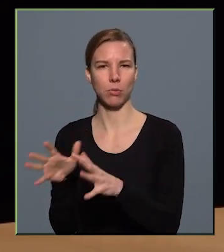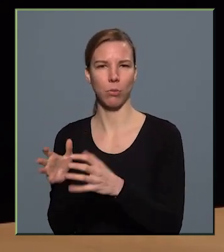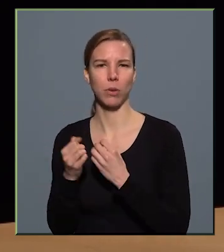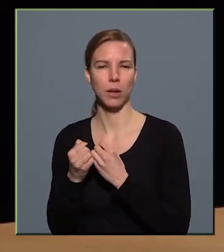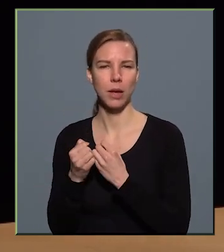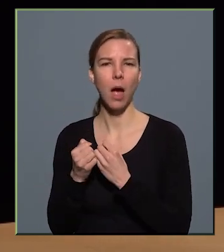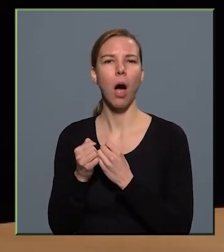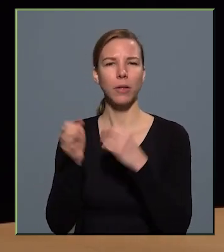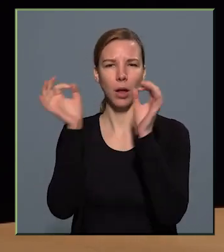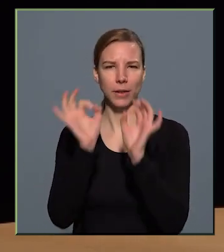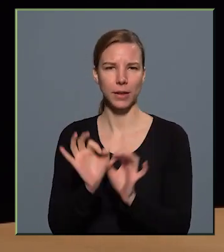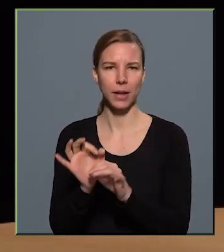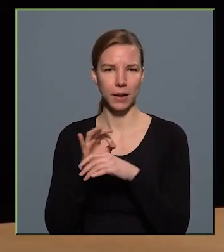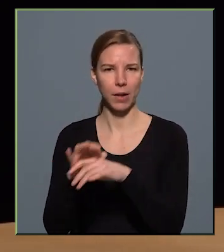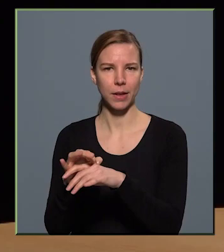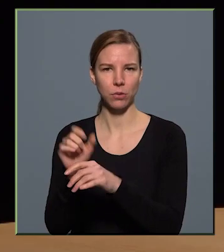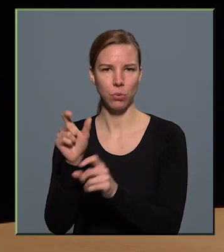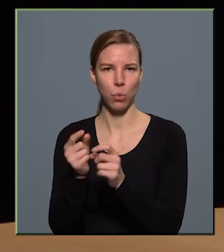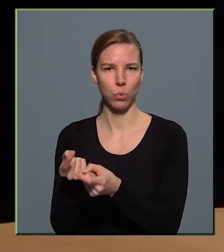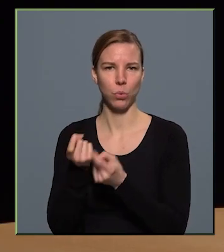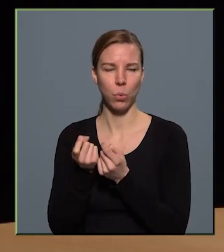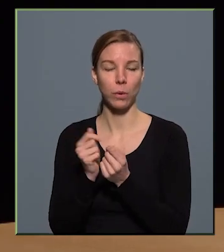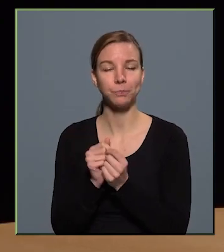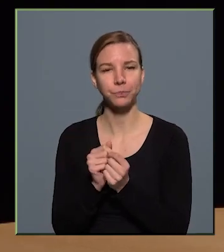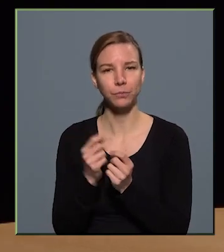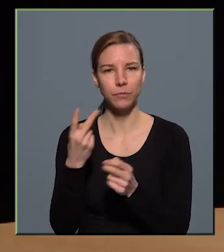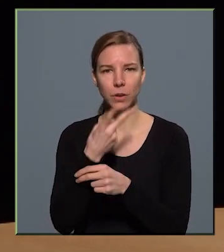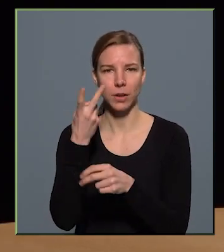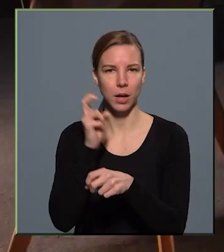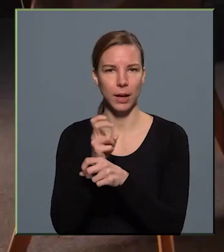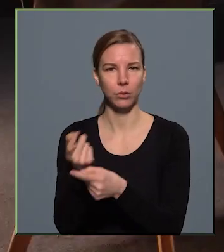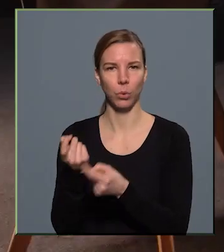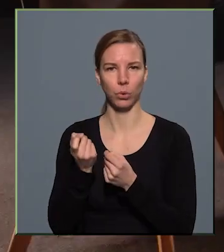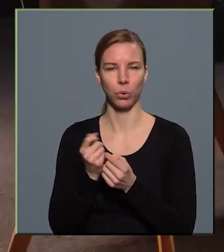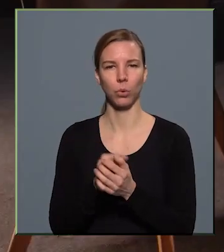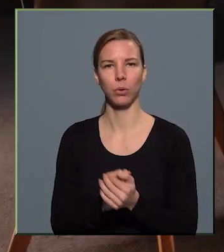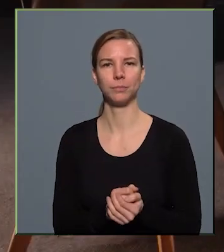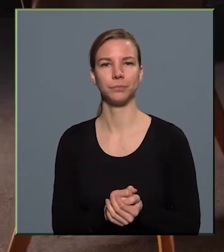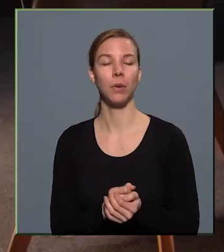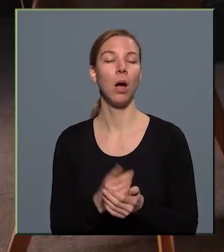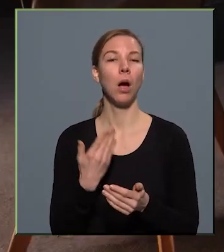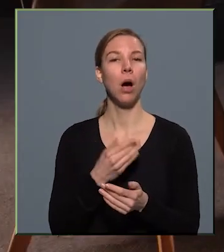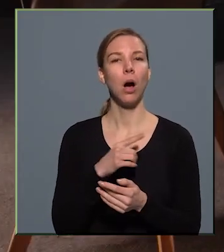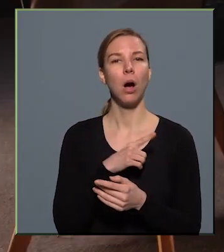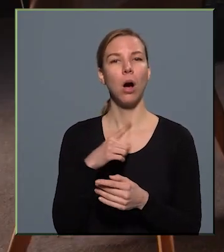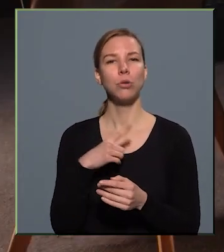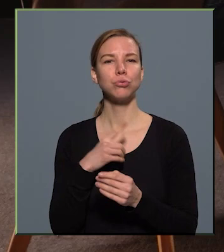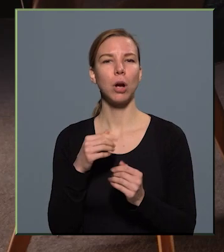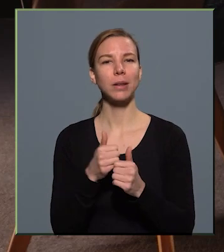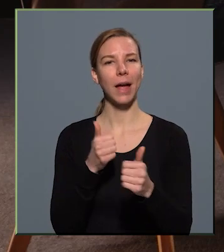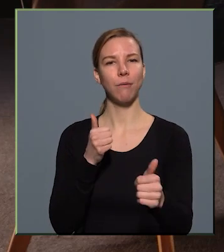azok alapvetően a cégek vezetői és a különböző szakértői voltak. Hogyha az ember csak úgy